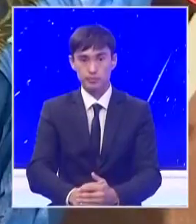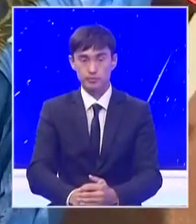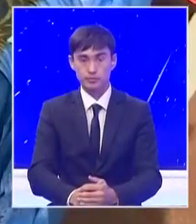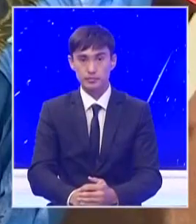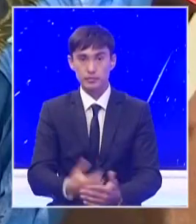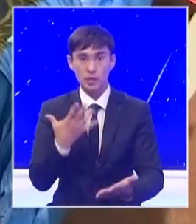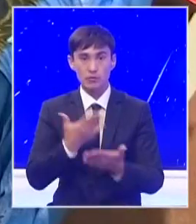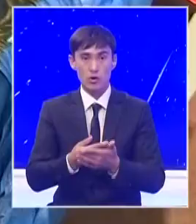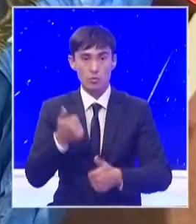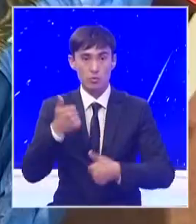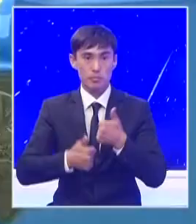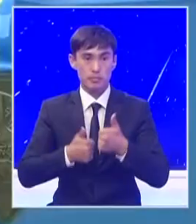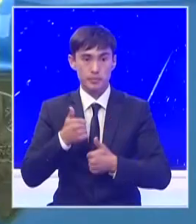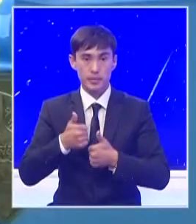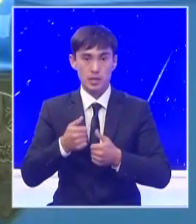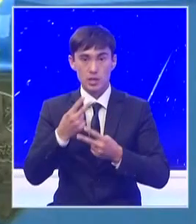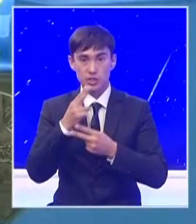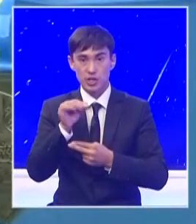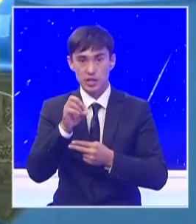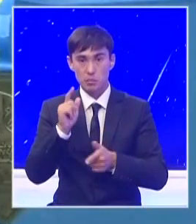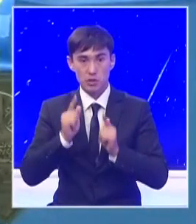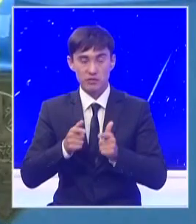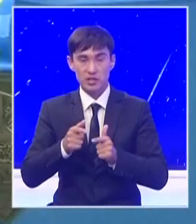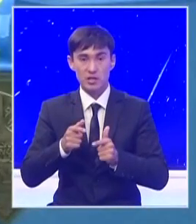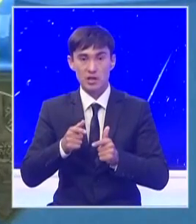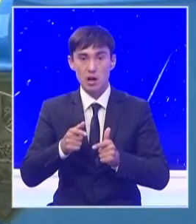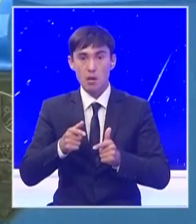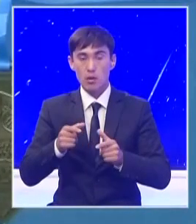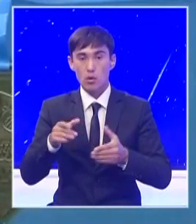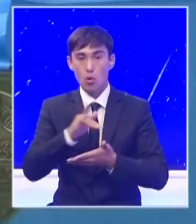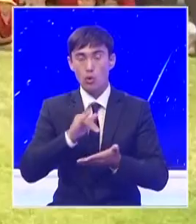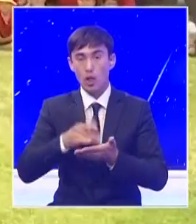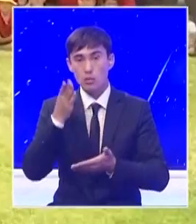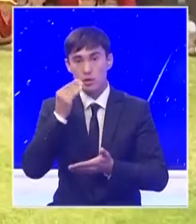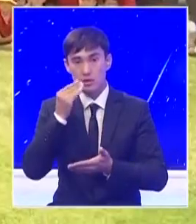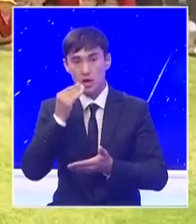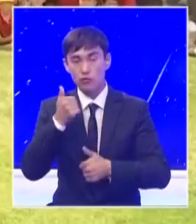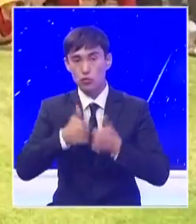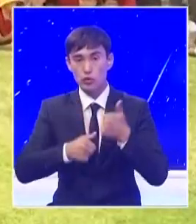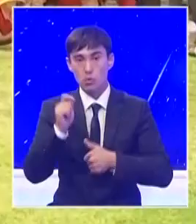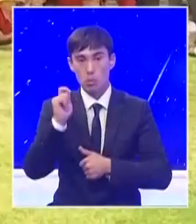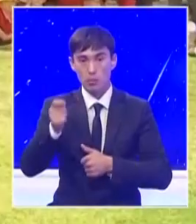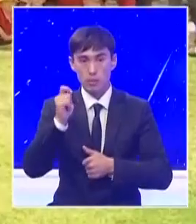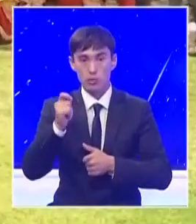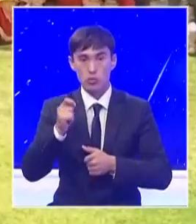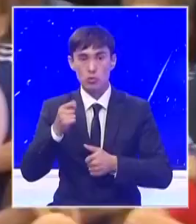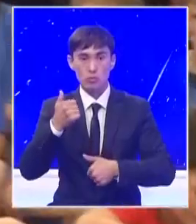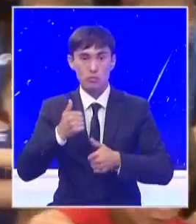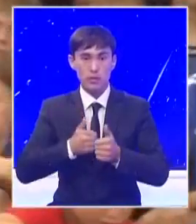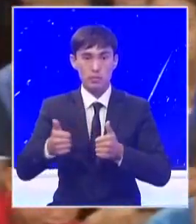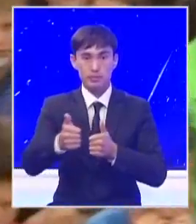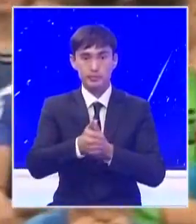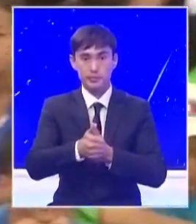Свое первенство в черлидинге на областном уровне вновь подтвердили представительницы города Алматы. А в турнире по бадминтону первенствовали